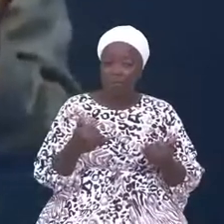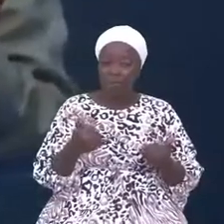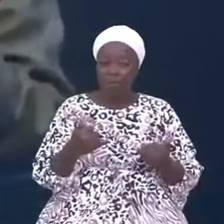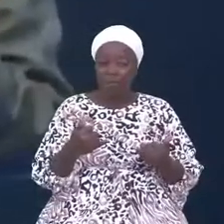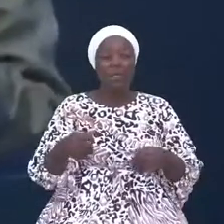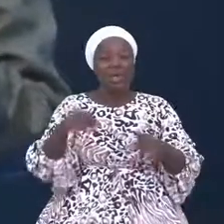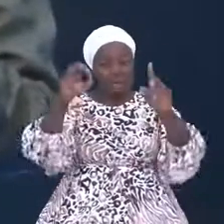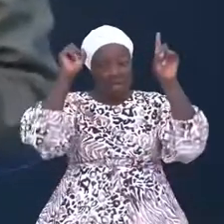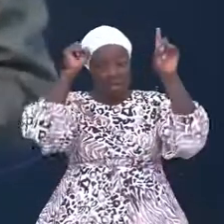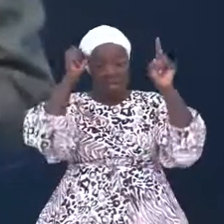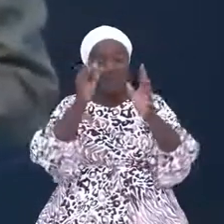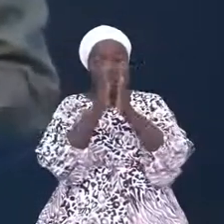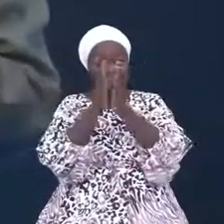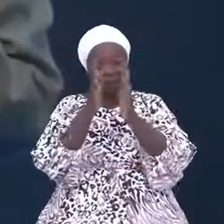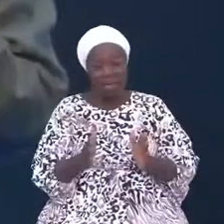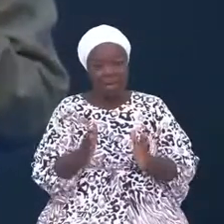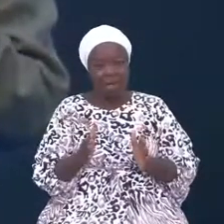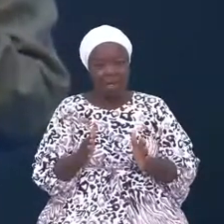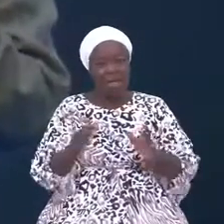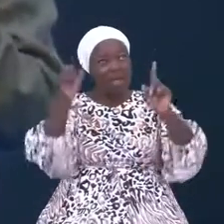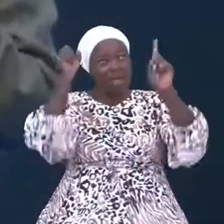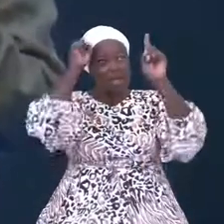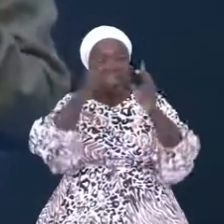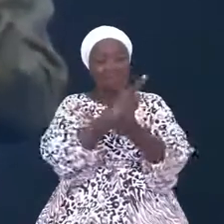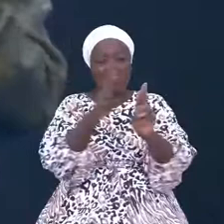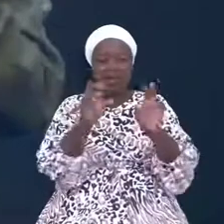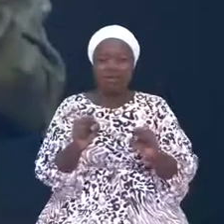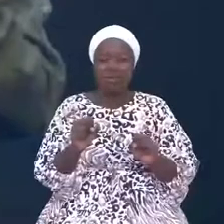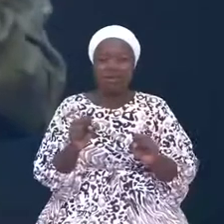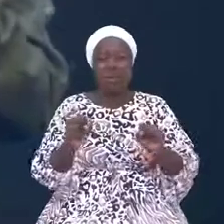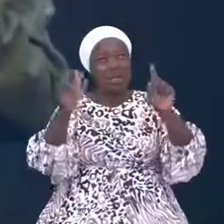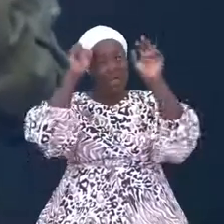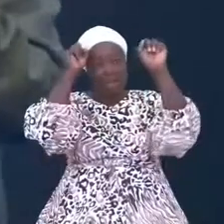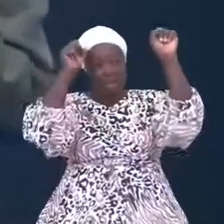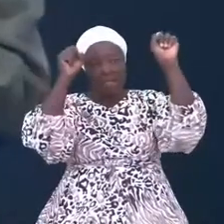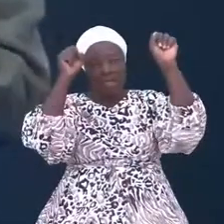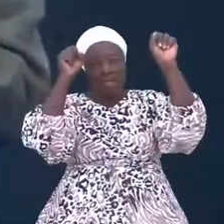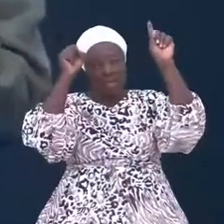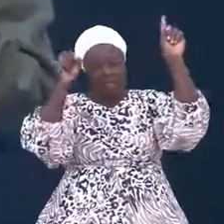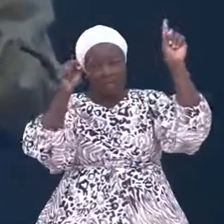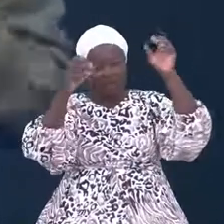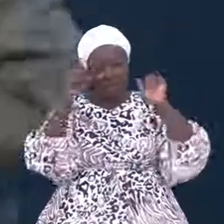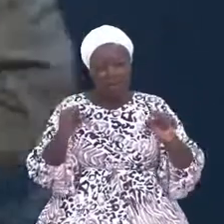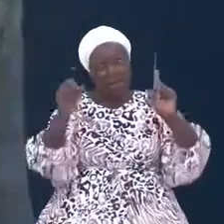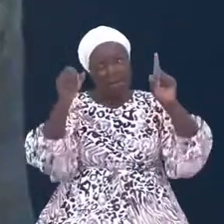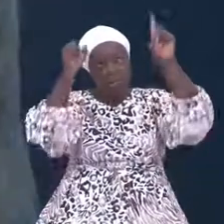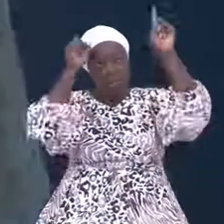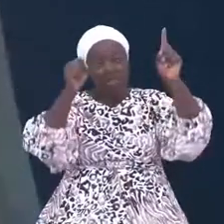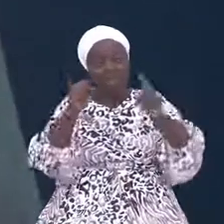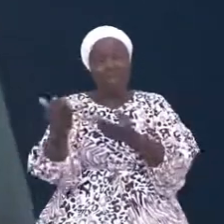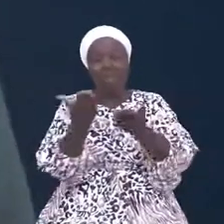rebelles. Maintenant, sa médiation, sa rédemption,